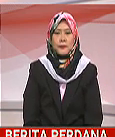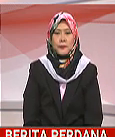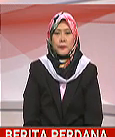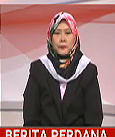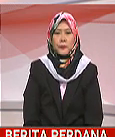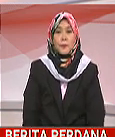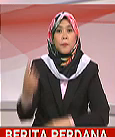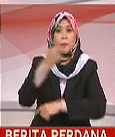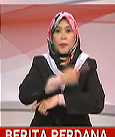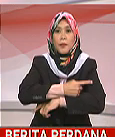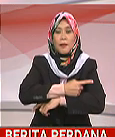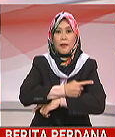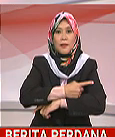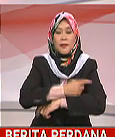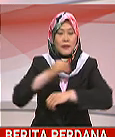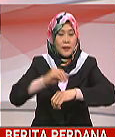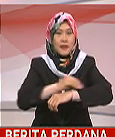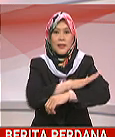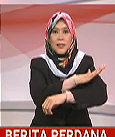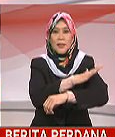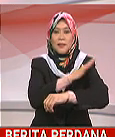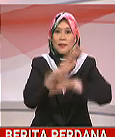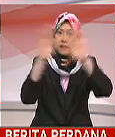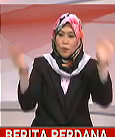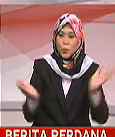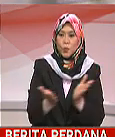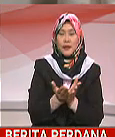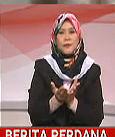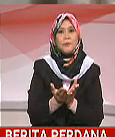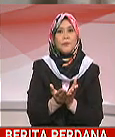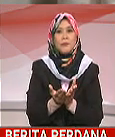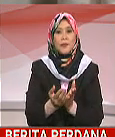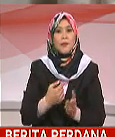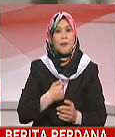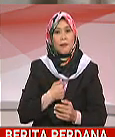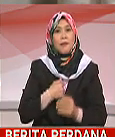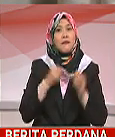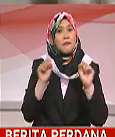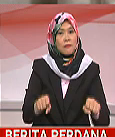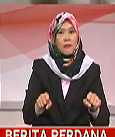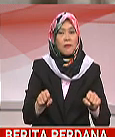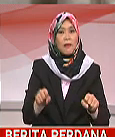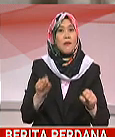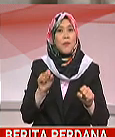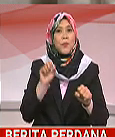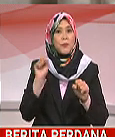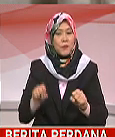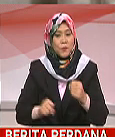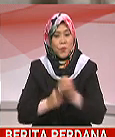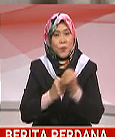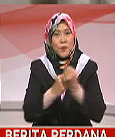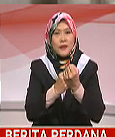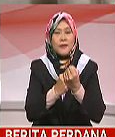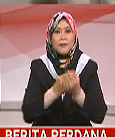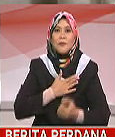Hari Kanser Sedunia pada tahun ini mengekalkan tema I am and I will bagi menyatakan sokongan